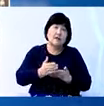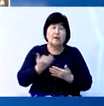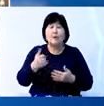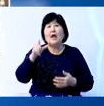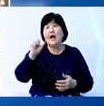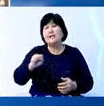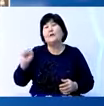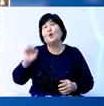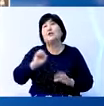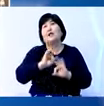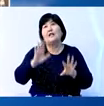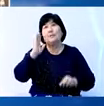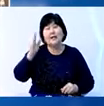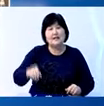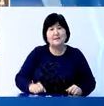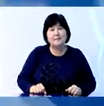Азамат Әуесхан тарқатып айтамын.